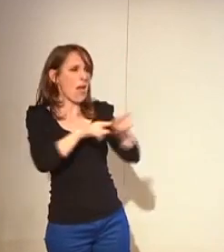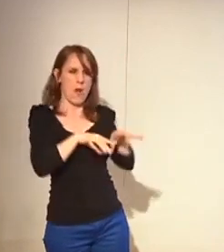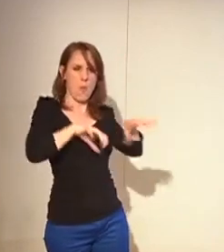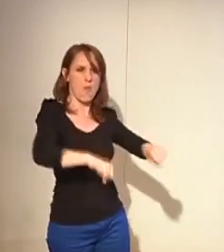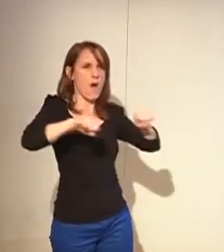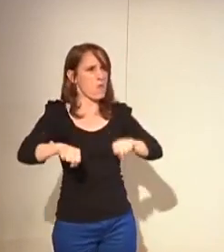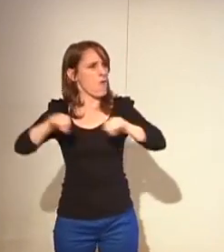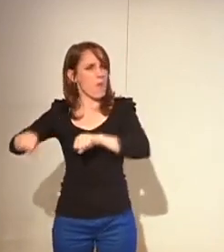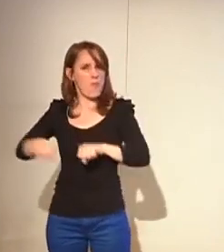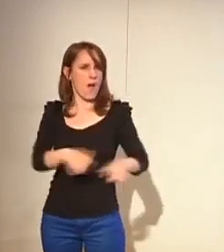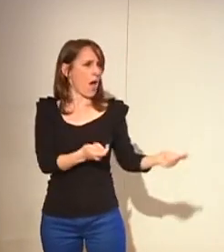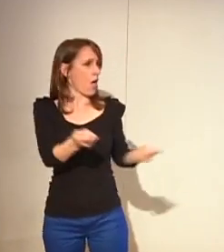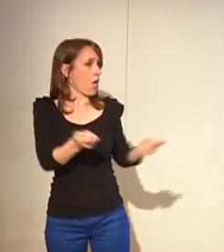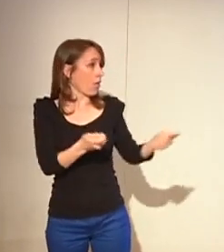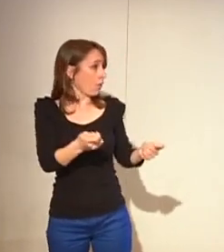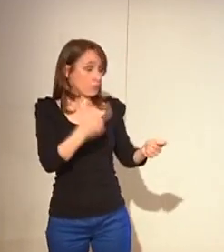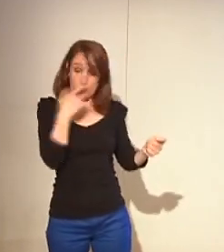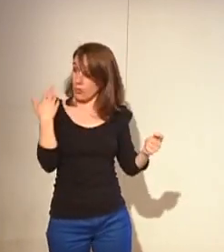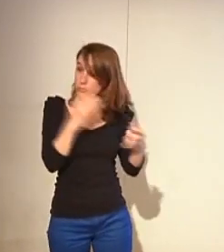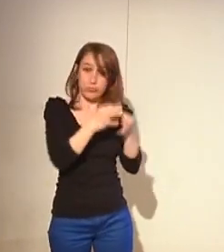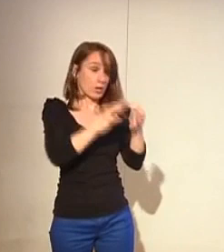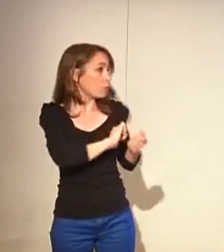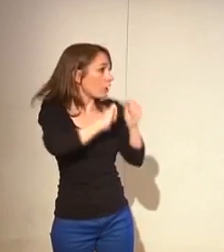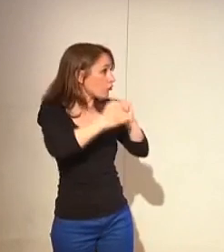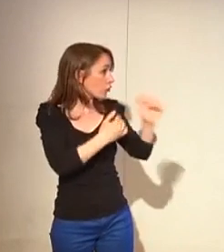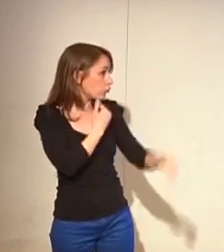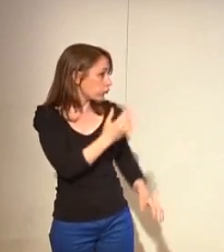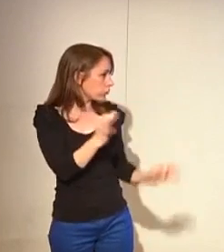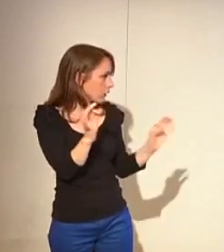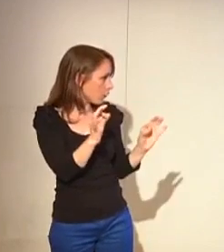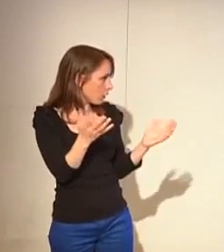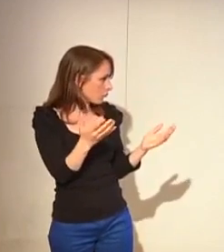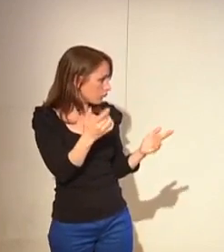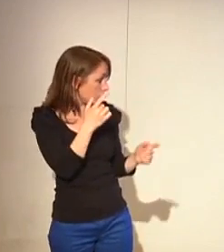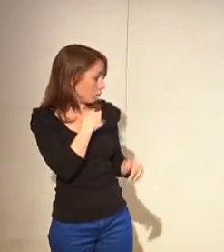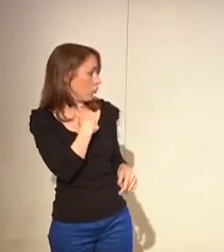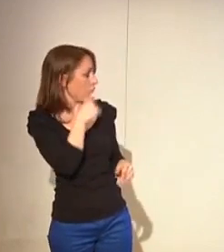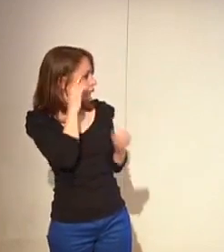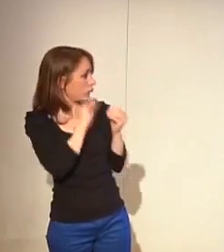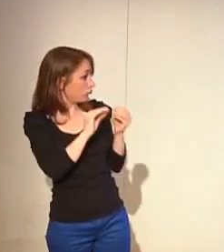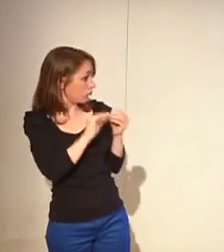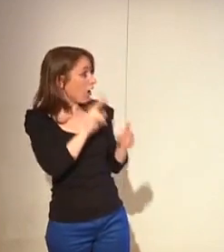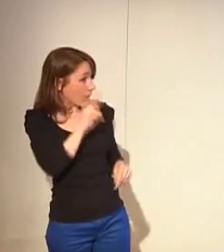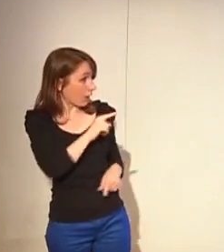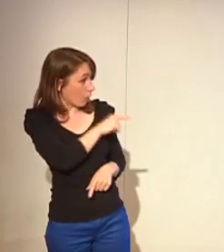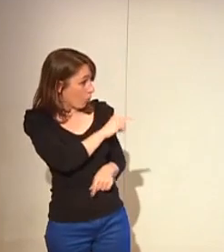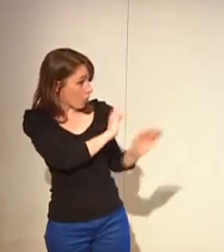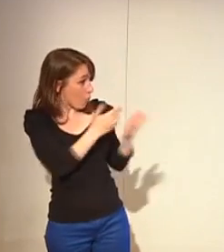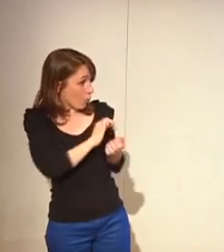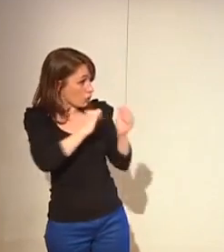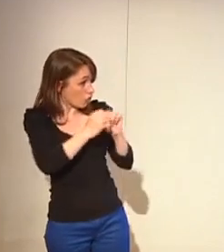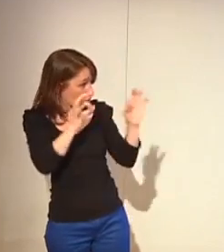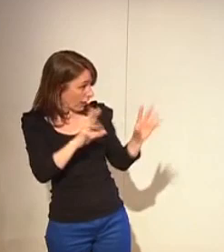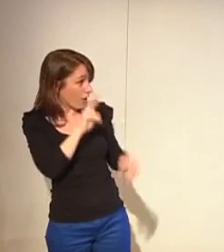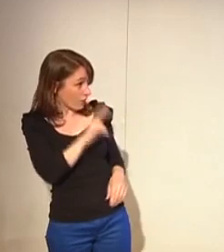visiblement il n'y a aucun changement donc j'ai deux questions est-ce que vous me confirmez qu'il n'y a aucun changement et la deuxième c'est est-ce que vous